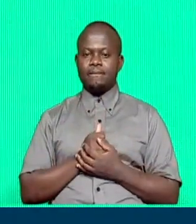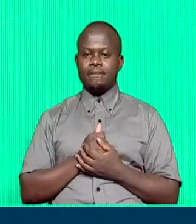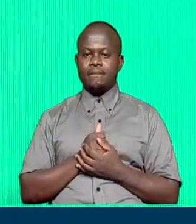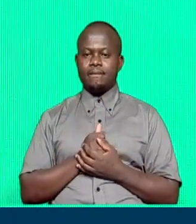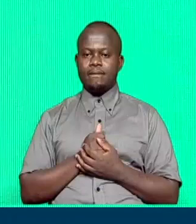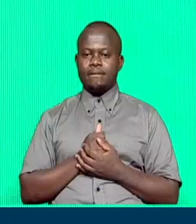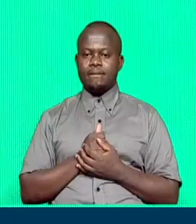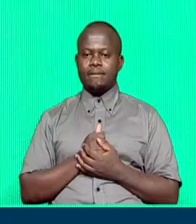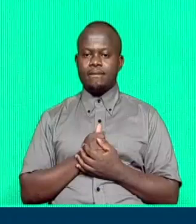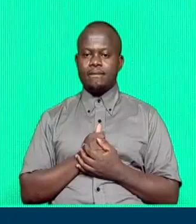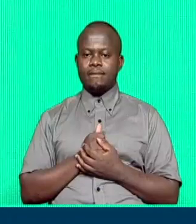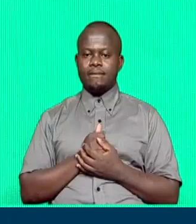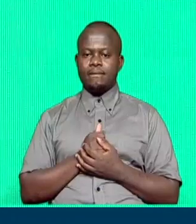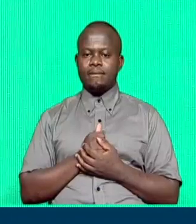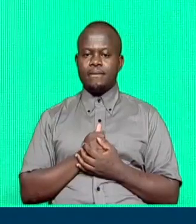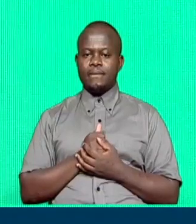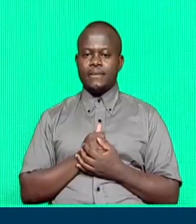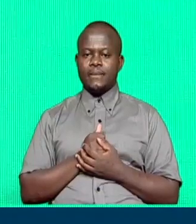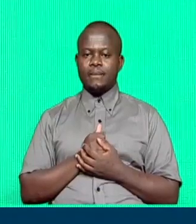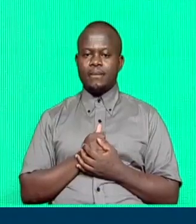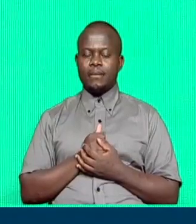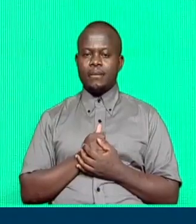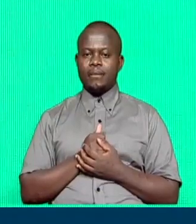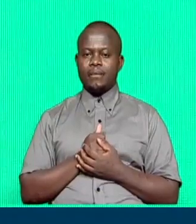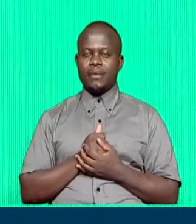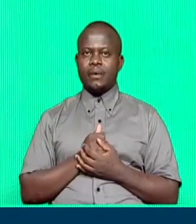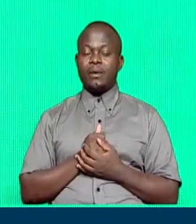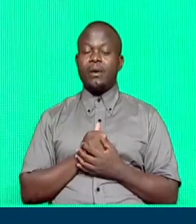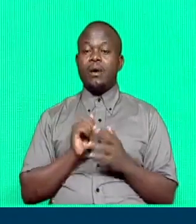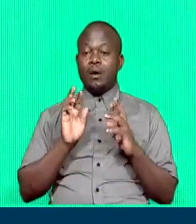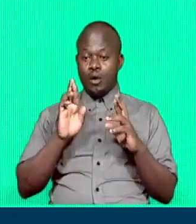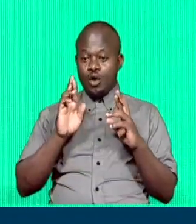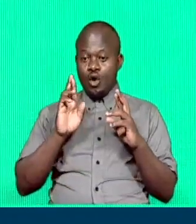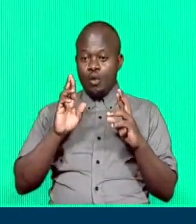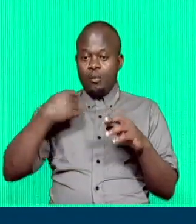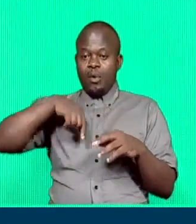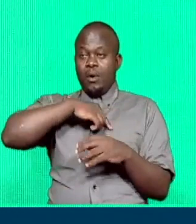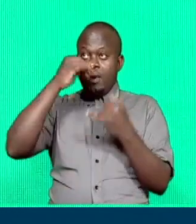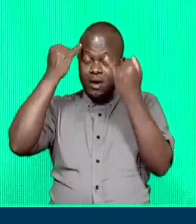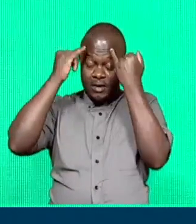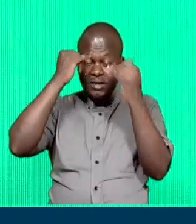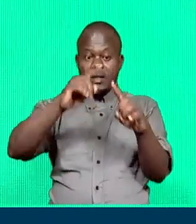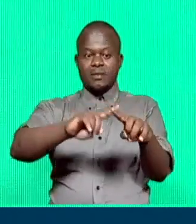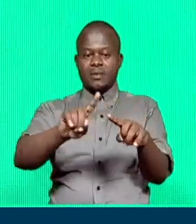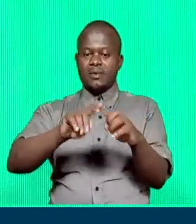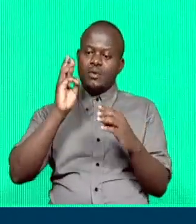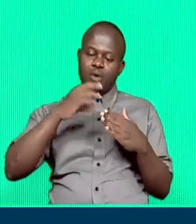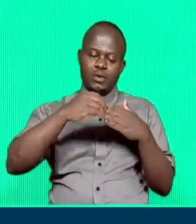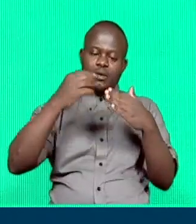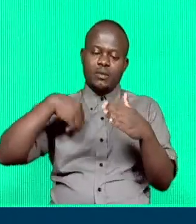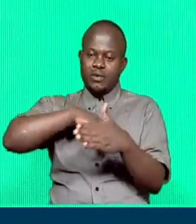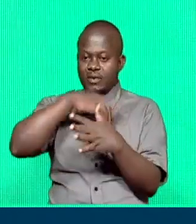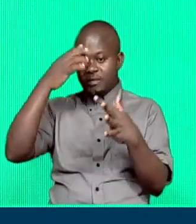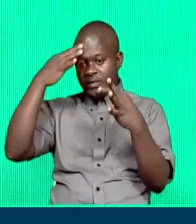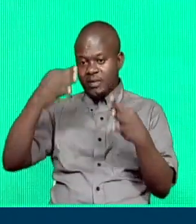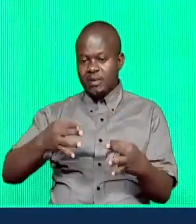inform our course of action to find practical. Nizeye ko ibitekerezo byacu bitandukanye bizatuyobora mu gufata ibyemezo mu gushaka umuti